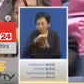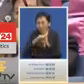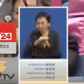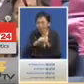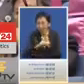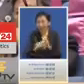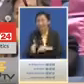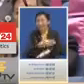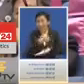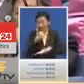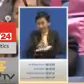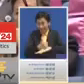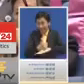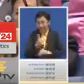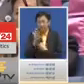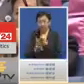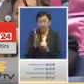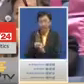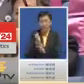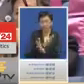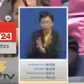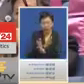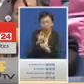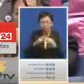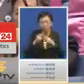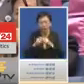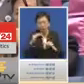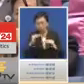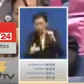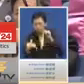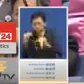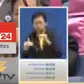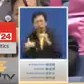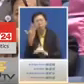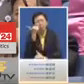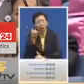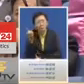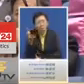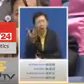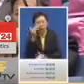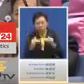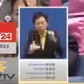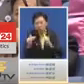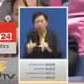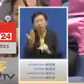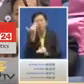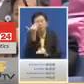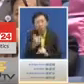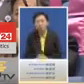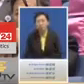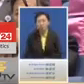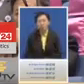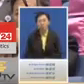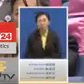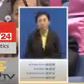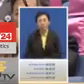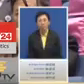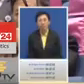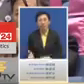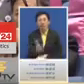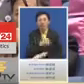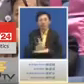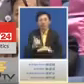ง5ปีที่ผ่านมาทำไมความเหลื่อมล้ำต่ำสูงมันเยอะท่านครับการเมื